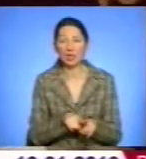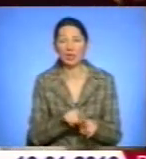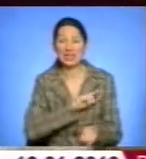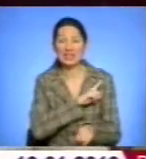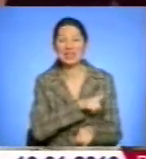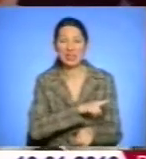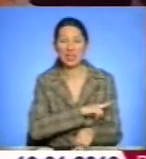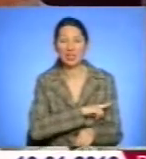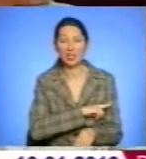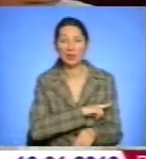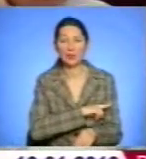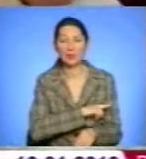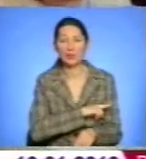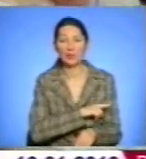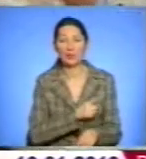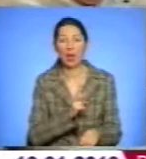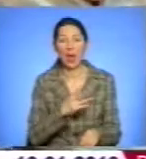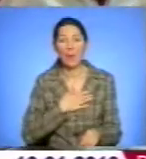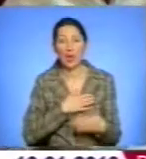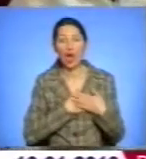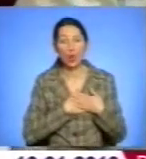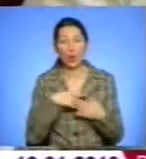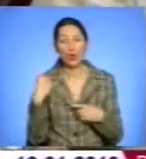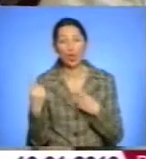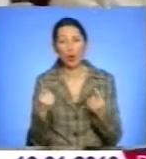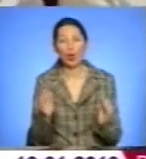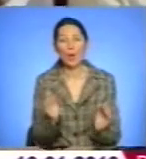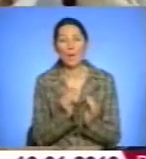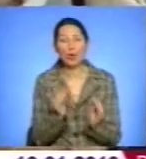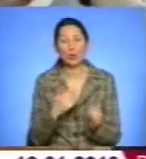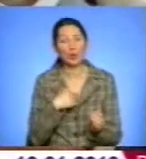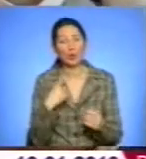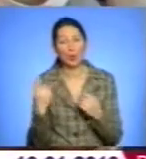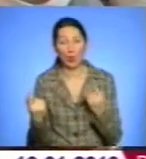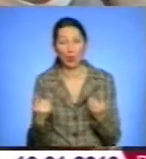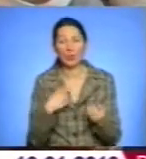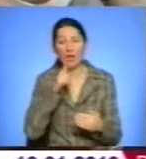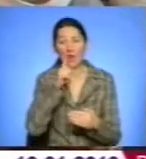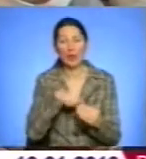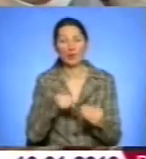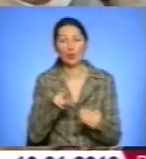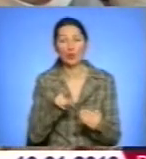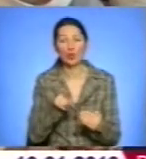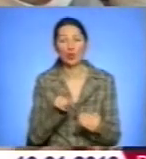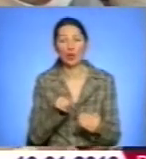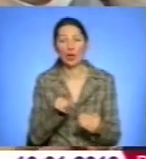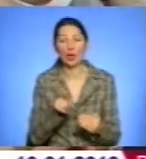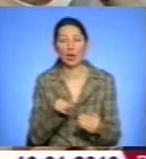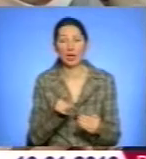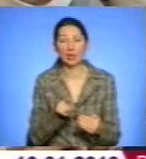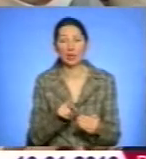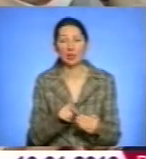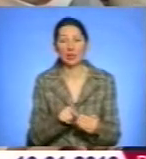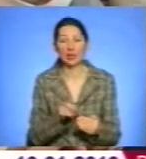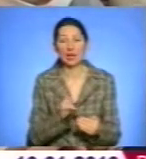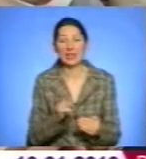сильних, які ми любимо одне одного, піклуємося одне про одного, і я впевнена в тому. Ну, і такі, знаєте, кажу, що хоч часом якісь